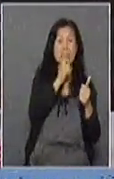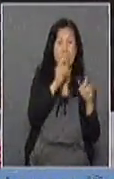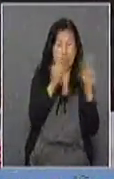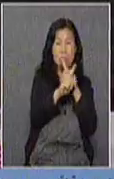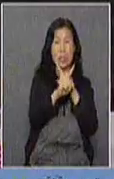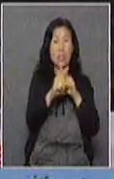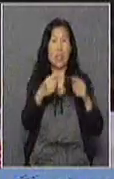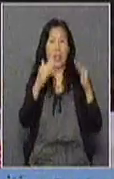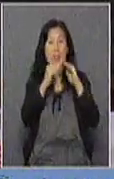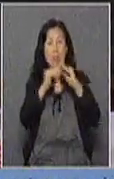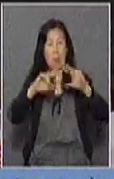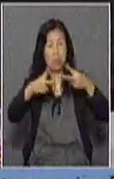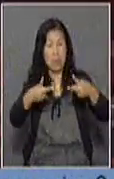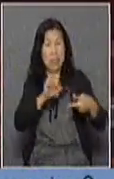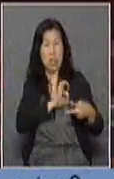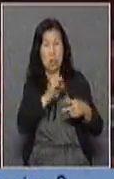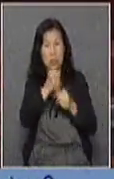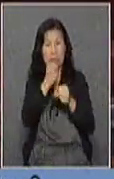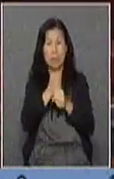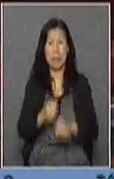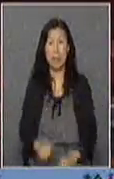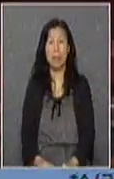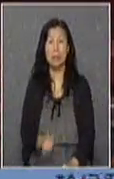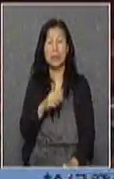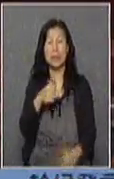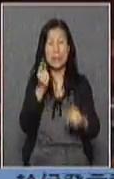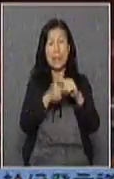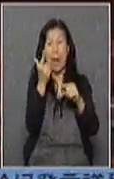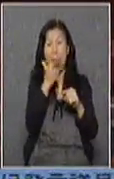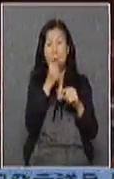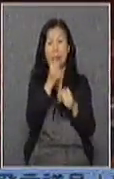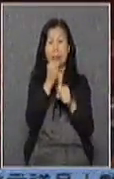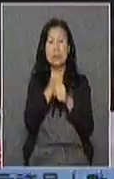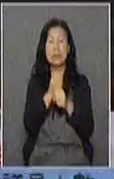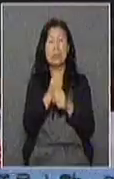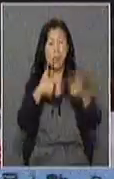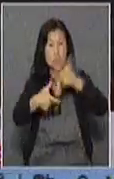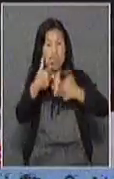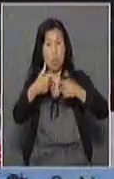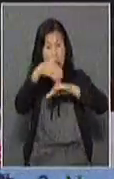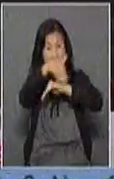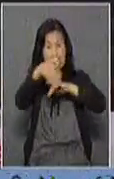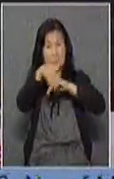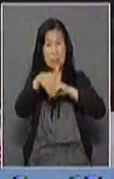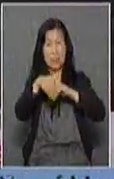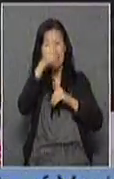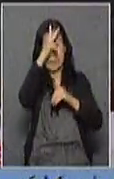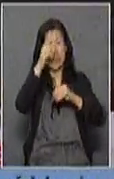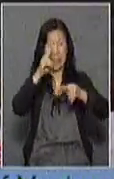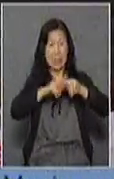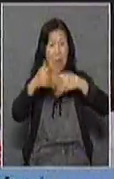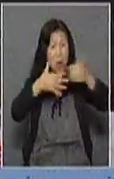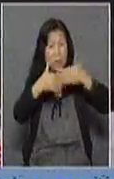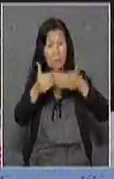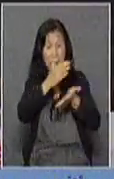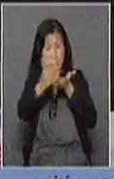局又好、發展局又好。如果不想做的，在財政預算案、在政制及內地事務局的撥